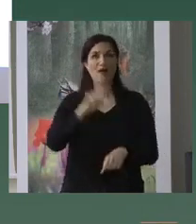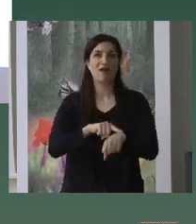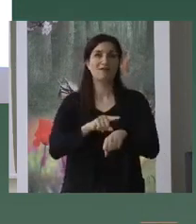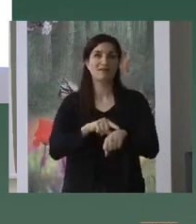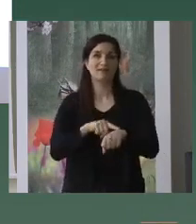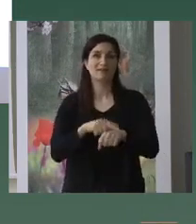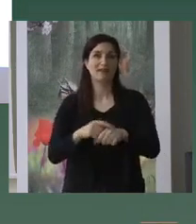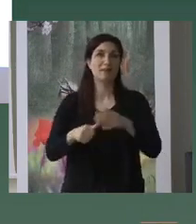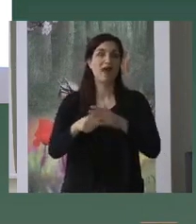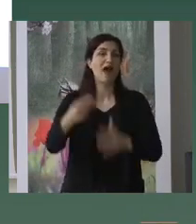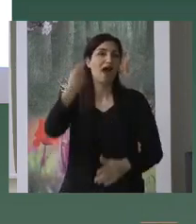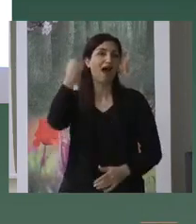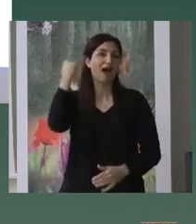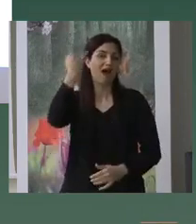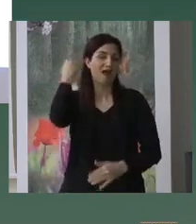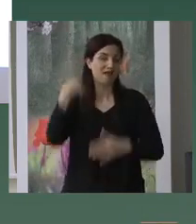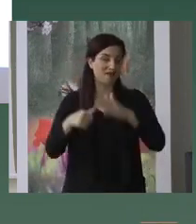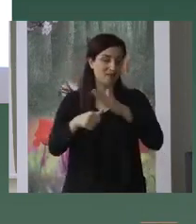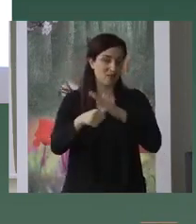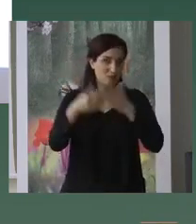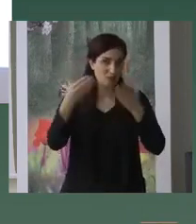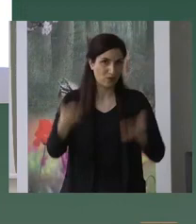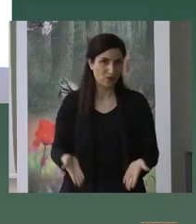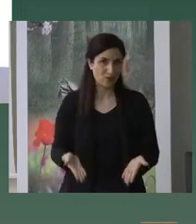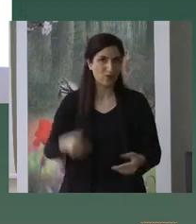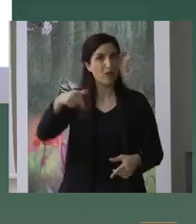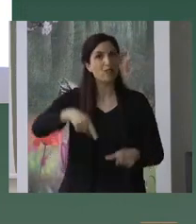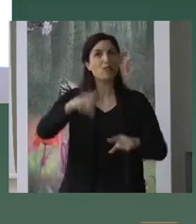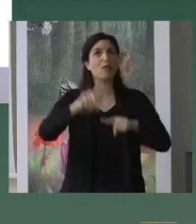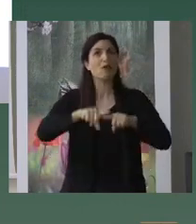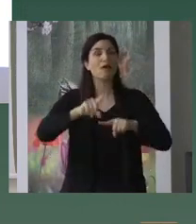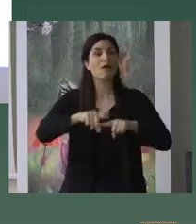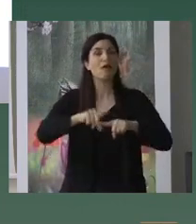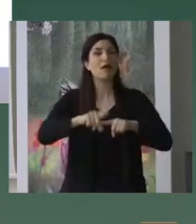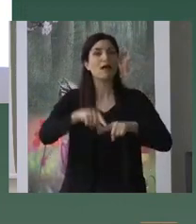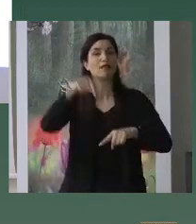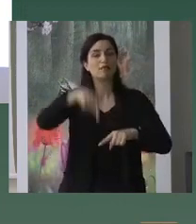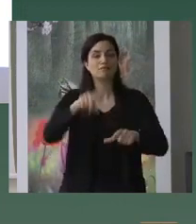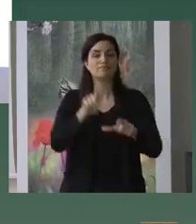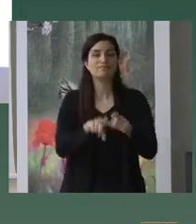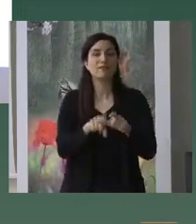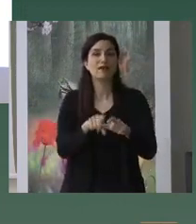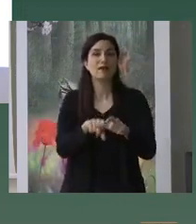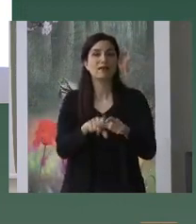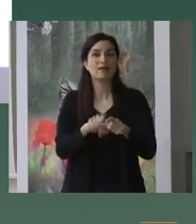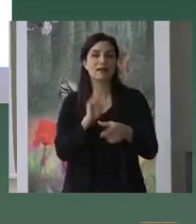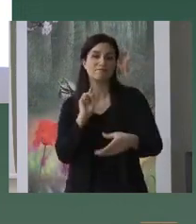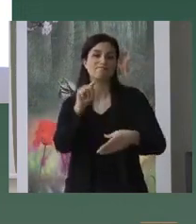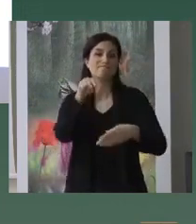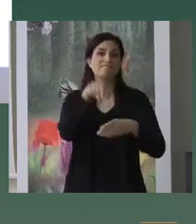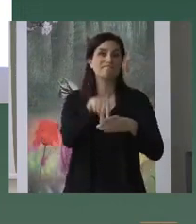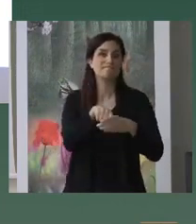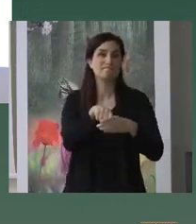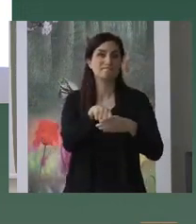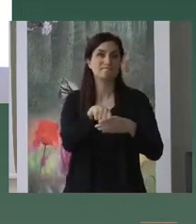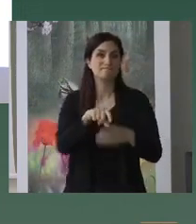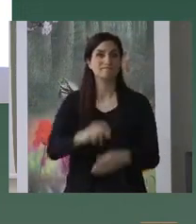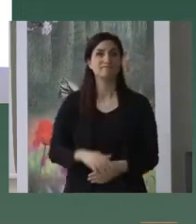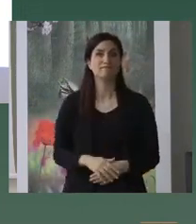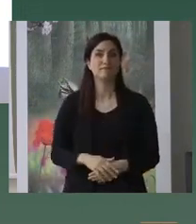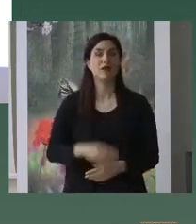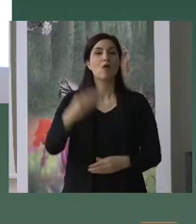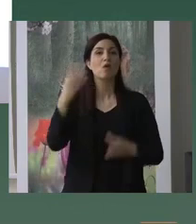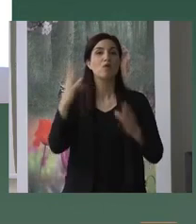Και ως εκπρόσωπός του στην Ελλάδα υλοποιούμε τα 5 μεγάλα του προγράμματα, τα οποία είναι προγράμματα περιβαλλοντικής εκπαίδευσης και